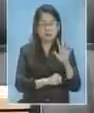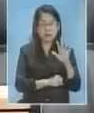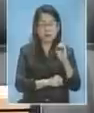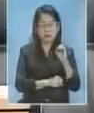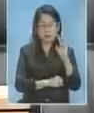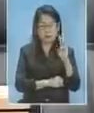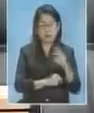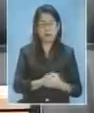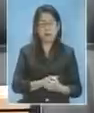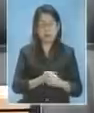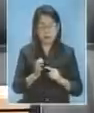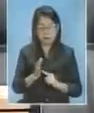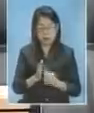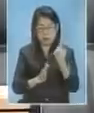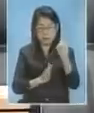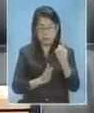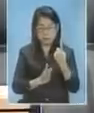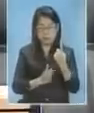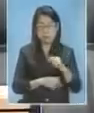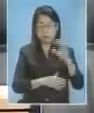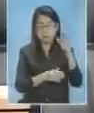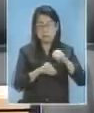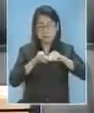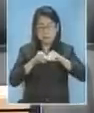ราจะเริ่มใช้ตั้งแต่วันที่1ตุลาคม